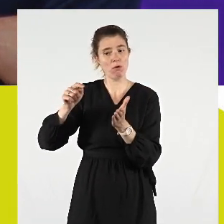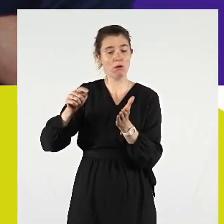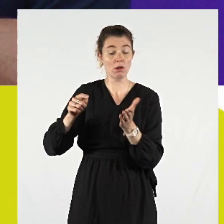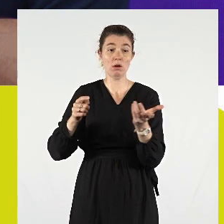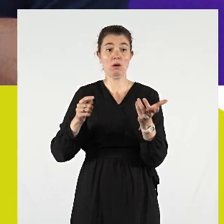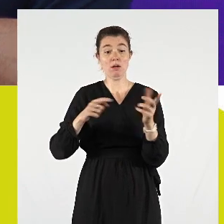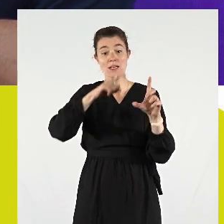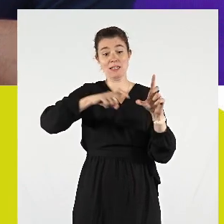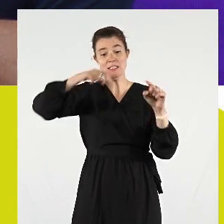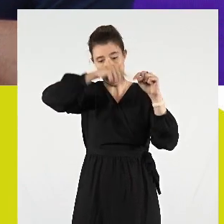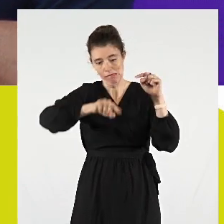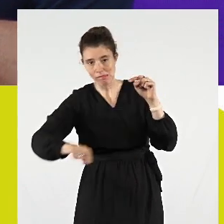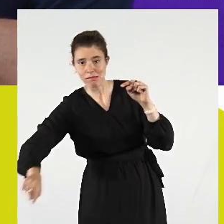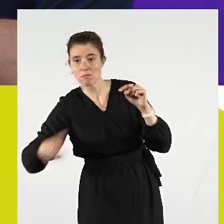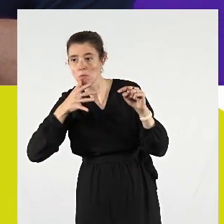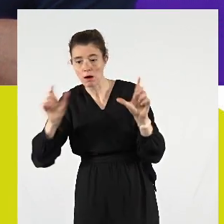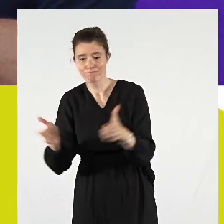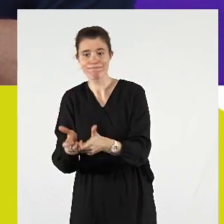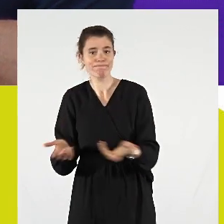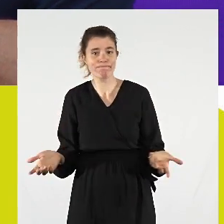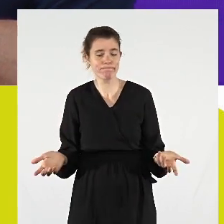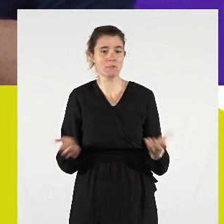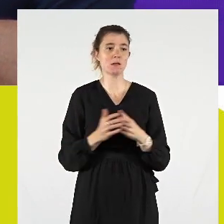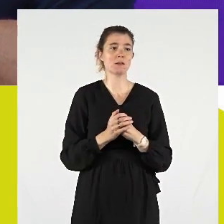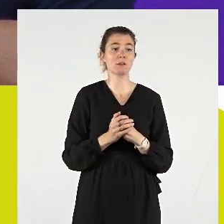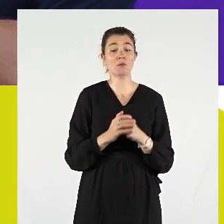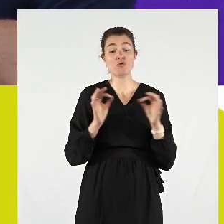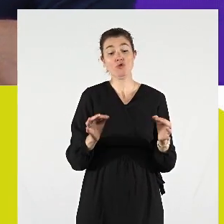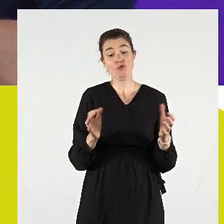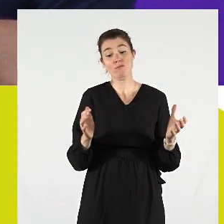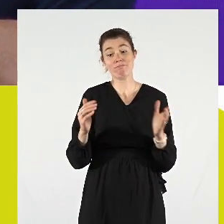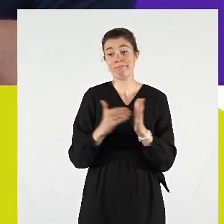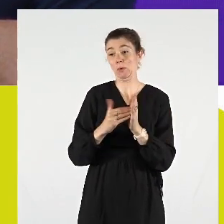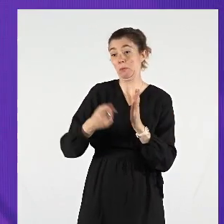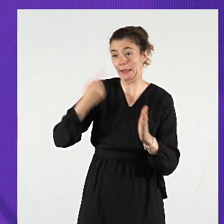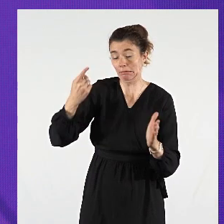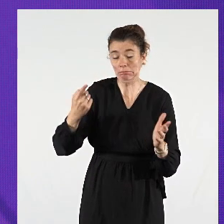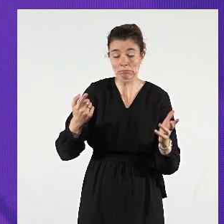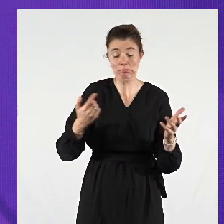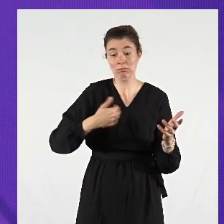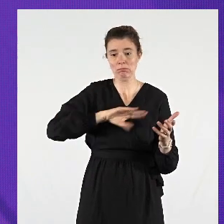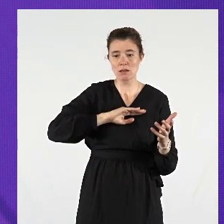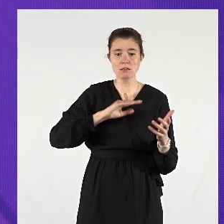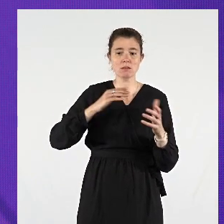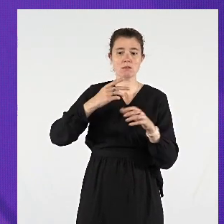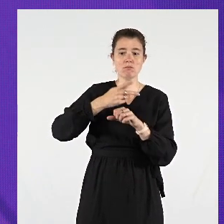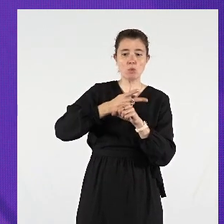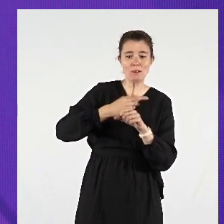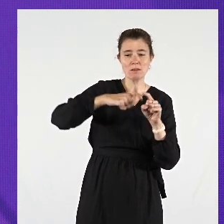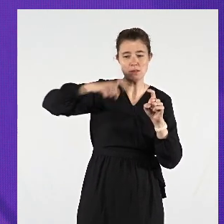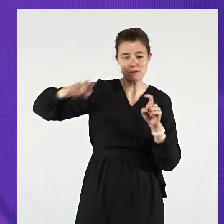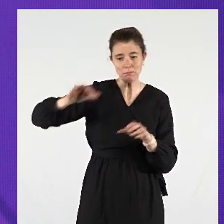on ne peut pas les identifier. Encore une fois, c'est grâce à la précision des outils statistiques et de la base de données